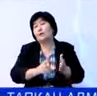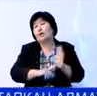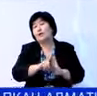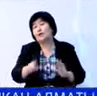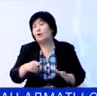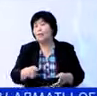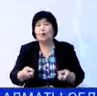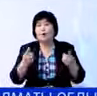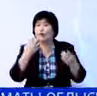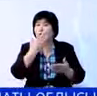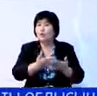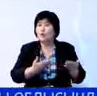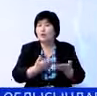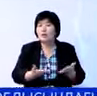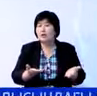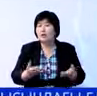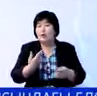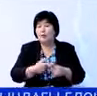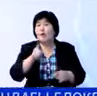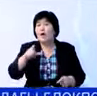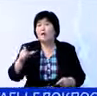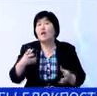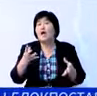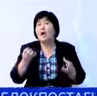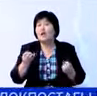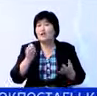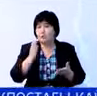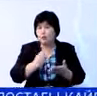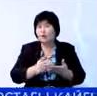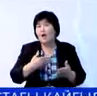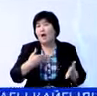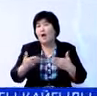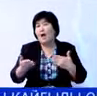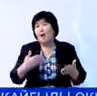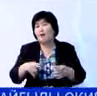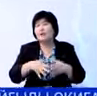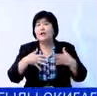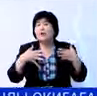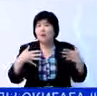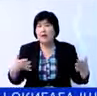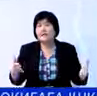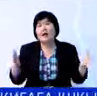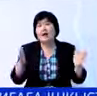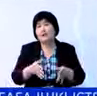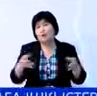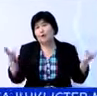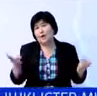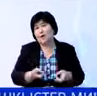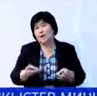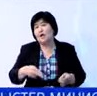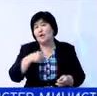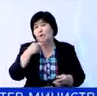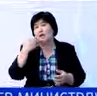өте үлкен көрсеткіш. Бұл біздің азаматтарымыздың әлде де болса қарым-қатынасты барынша азайту қажет екендігіне